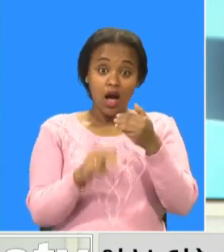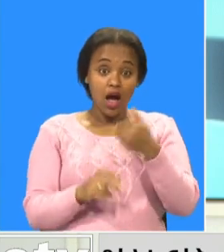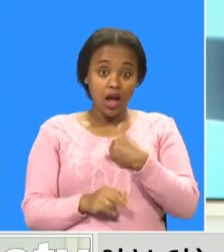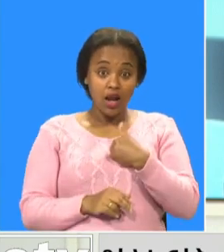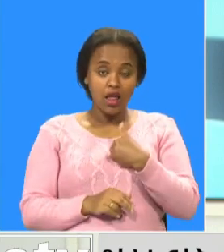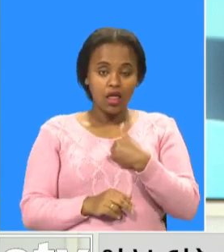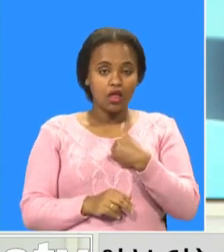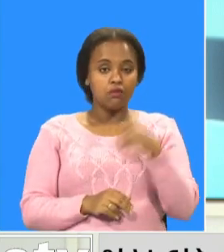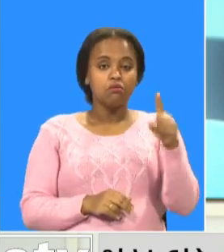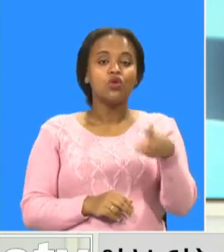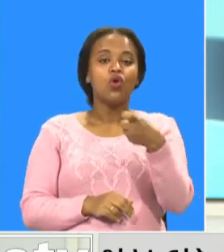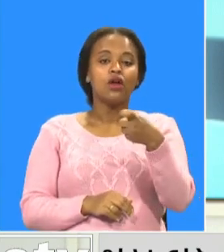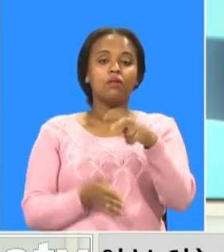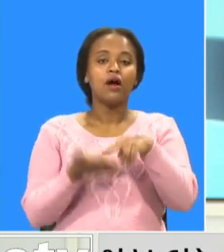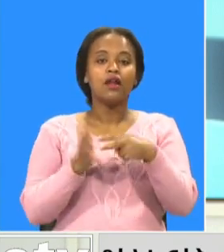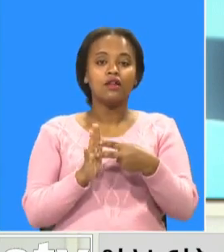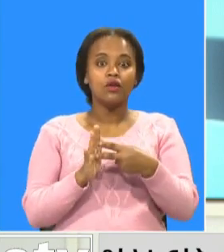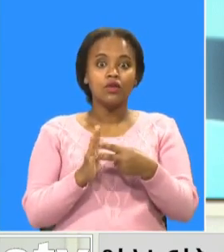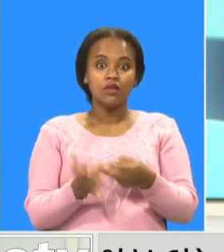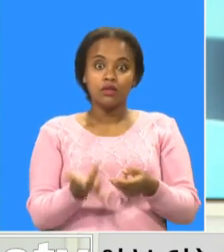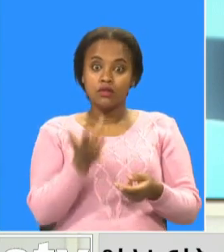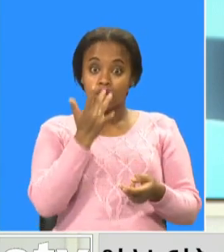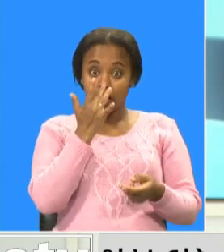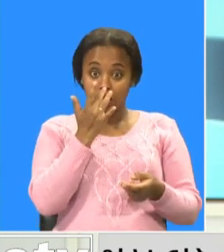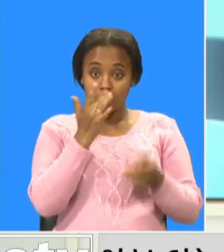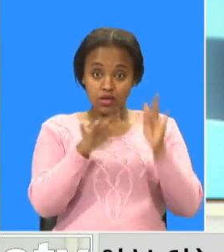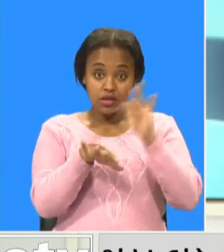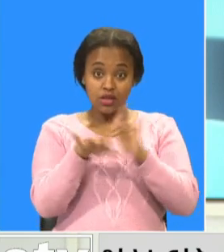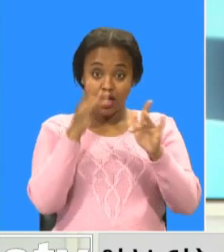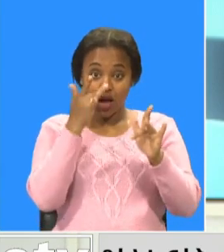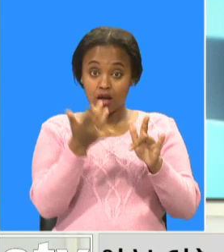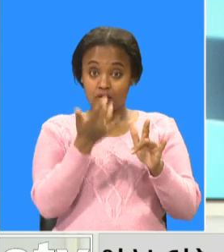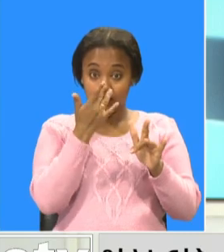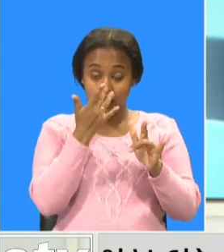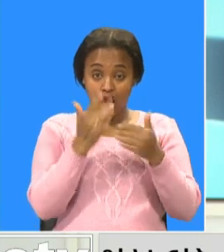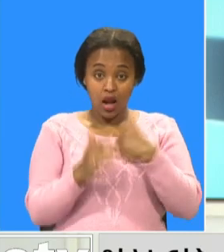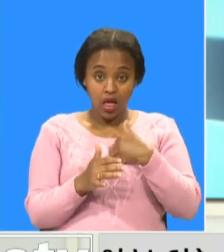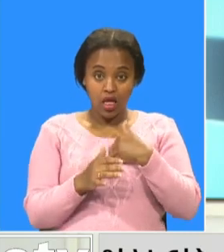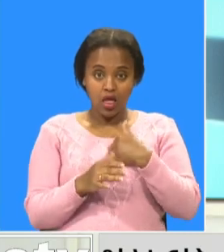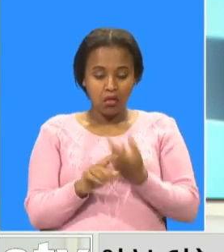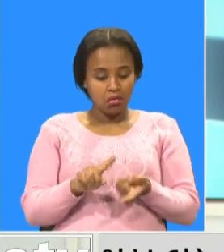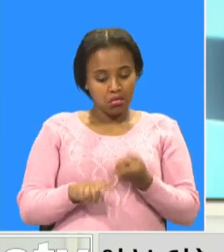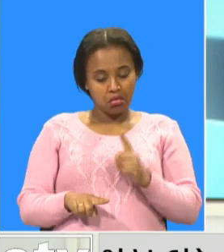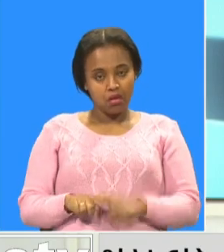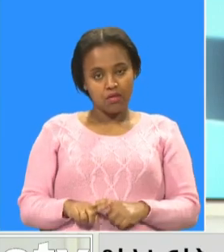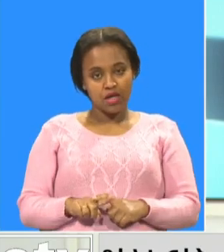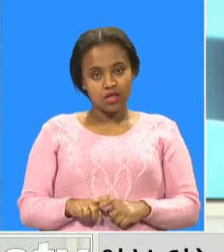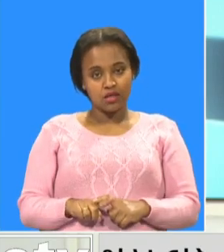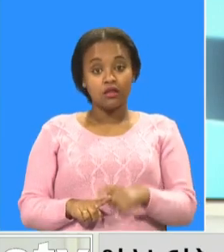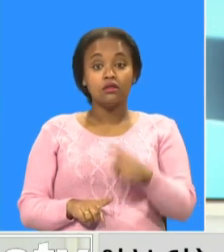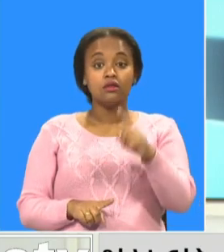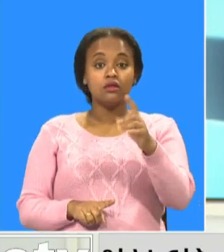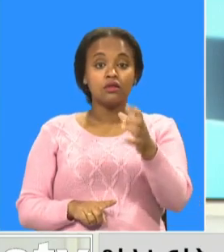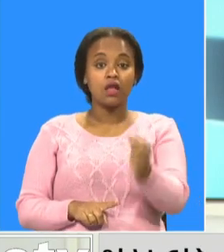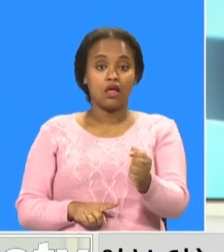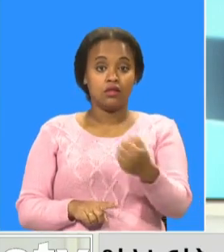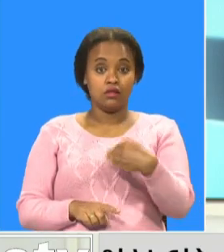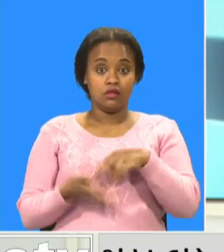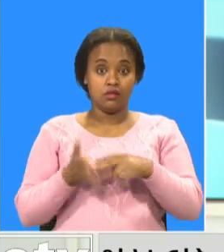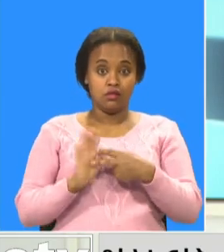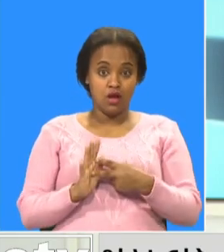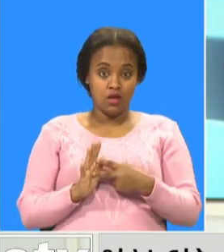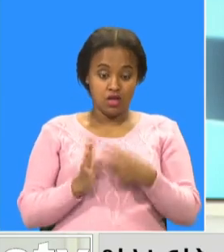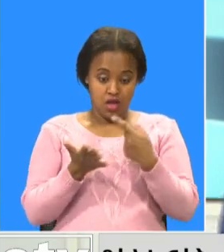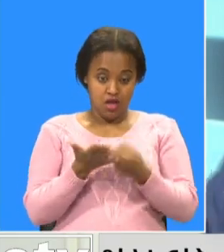ነው? በቀጥታ ስንነካው እጃችን ላይ ኮንታሚኔሽን ተመለሰን ተበከልን ማለት ነው። ይሄ